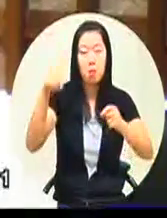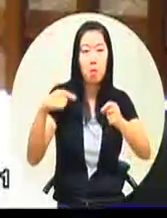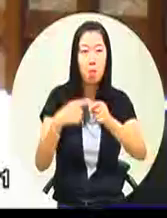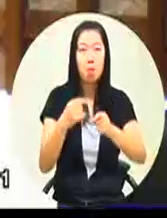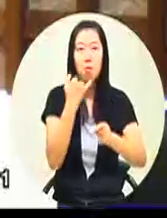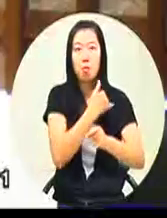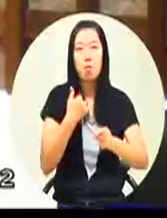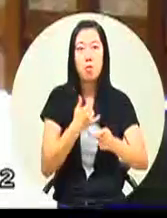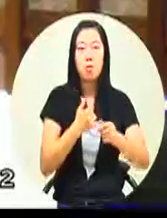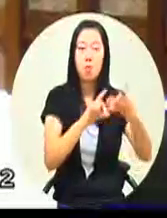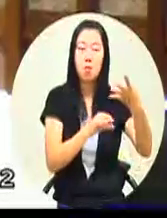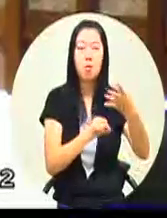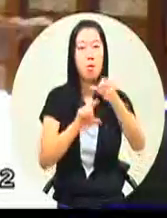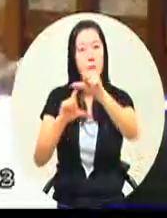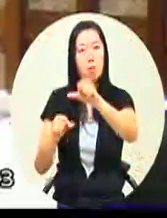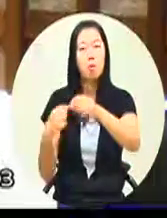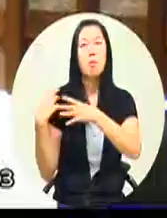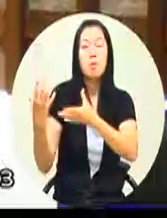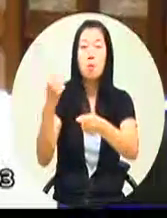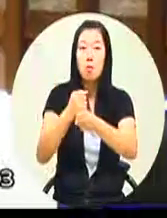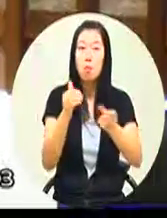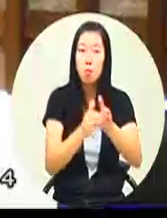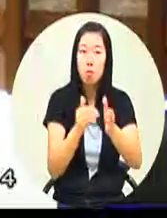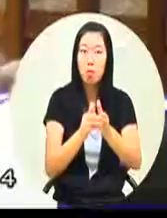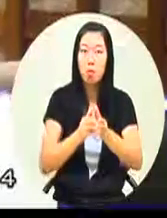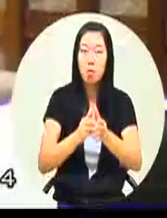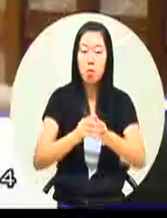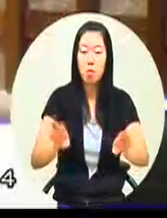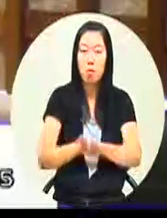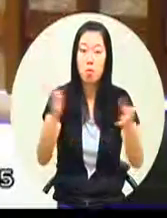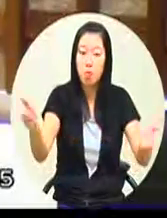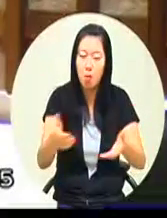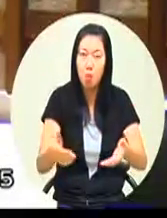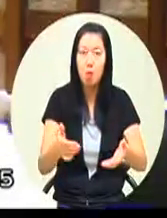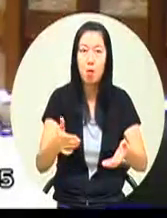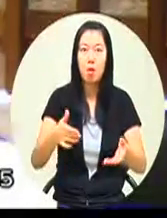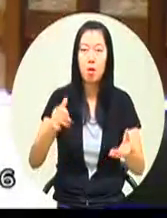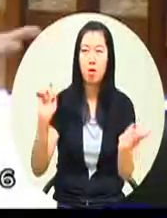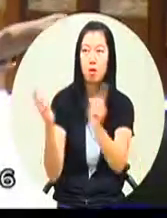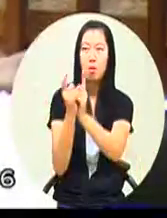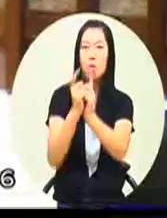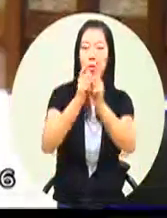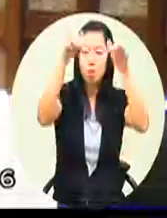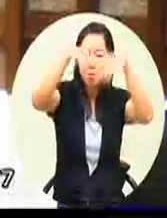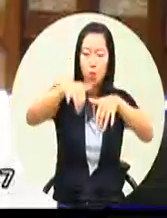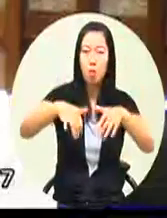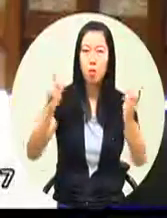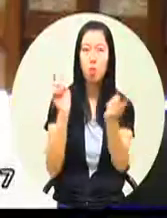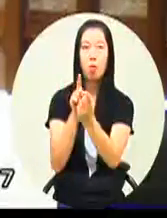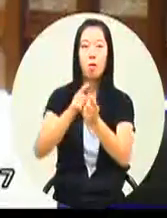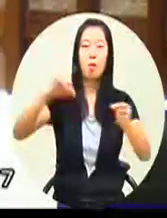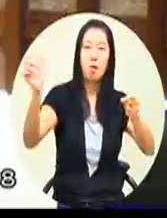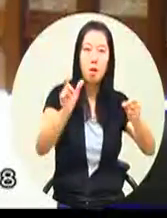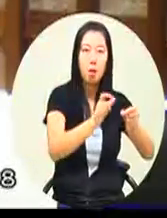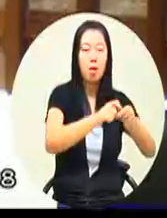能四月、五月才发包。啊，发包要签的时阵，我伊个咧做水啊，伊个咧落雨啊，伊个风台啊，啊